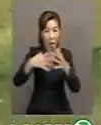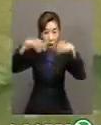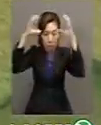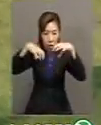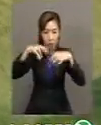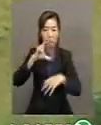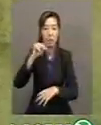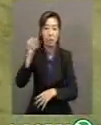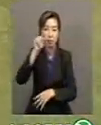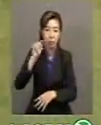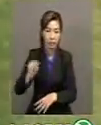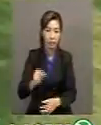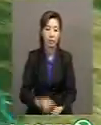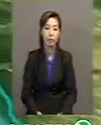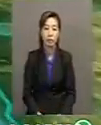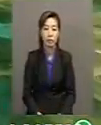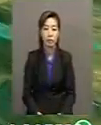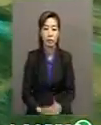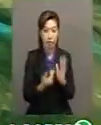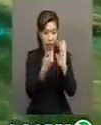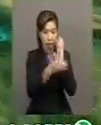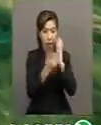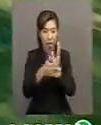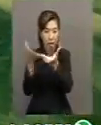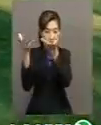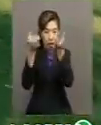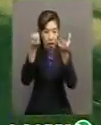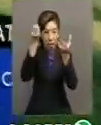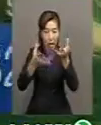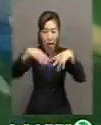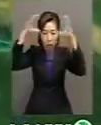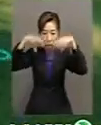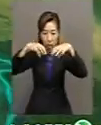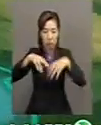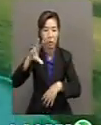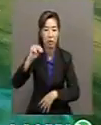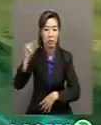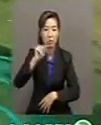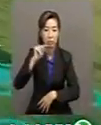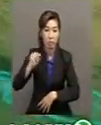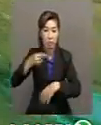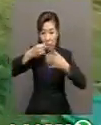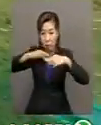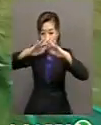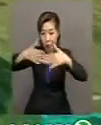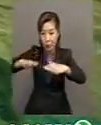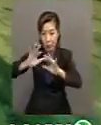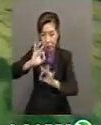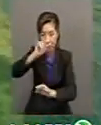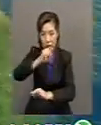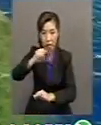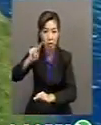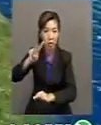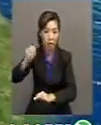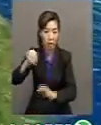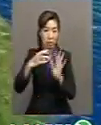องร้อยละ30ของพื้นที่ภาคตะวันออกมีเมฆเป็นส่วนมากกับฝนฟ้าคะนองร้อยละ30ของพื้นที่ทะเลมีคลื่นสูง 1-2 เมต